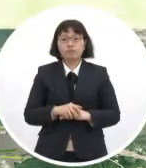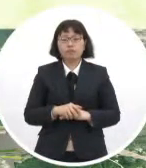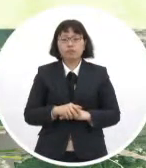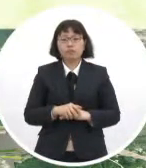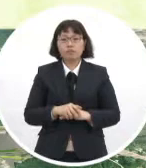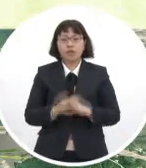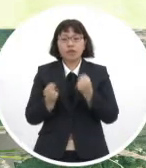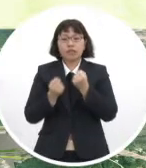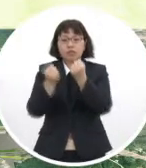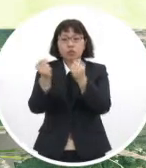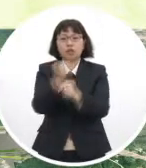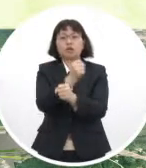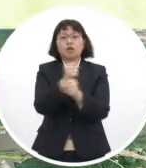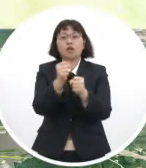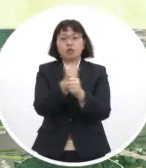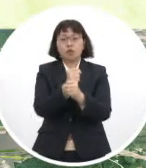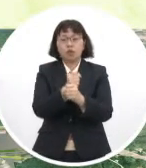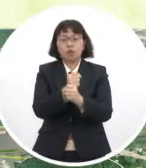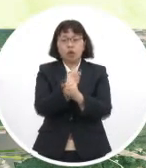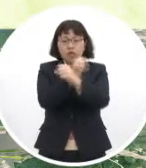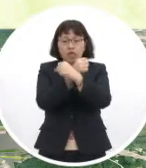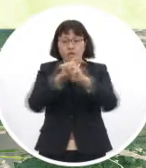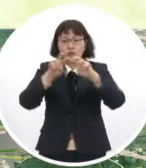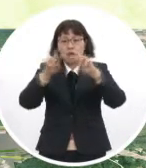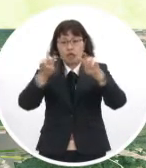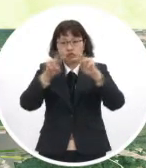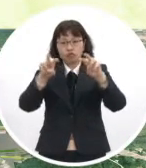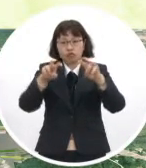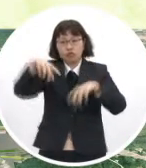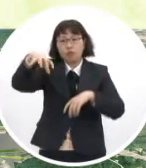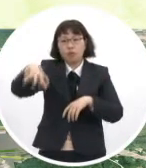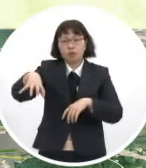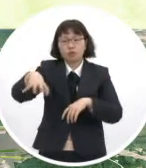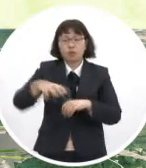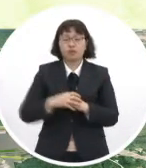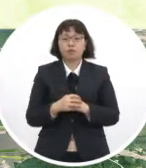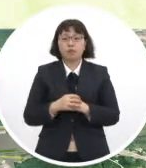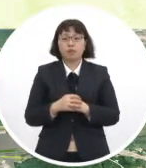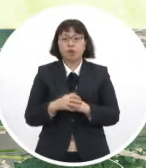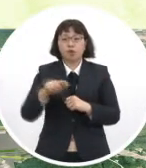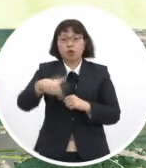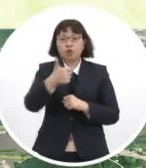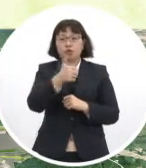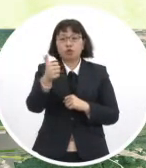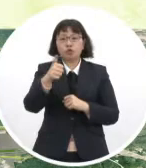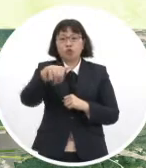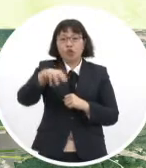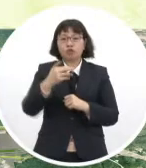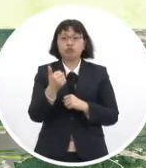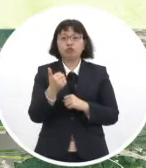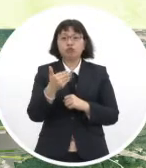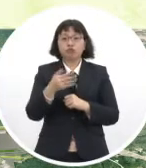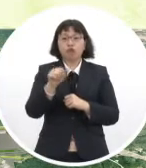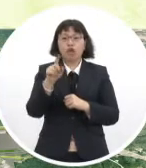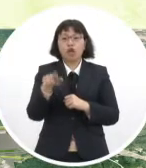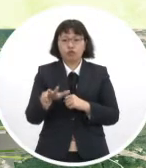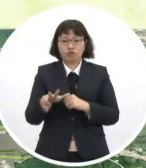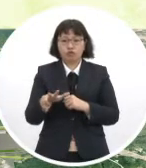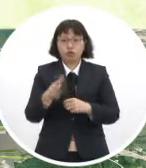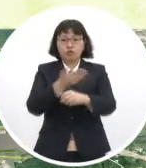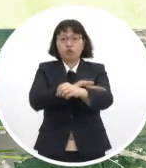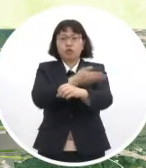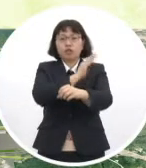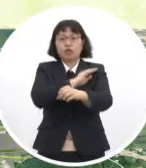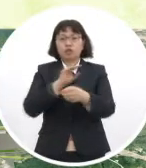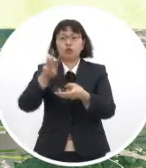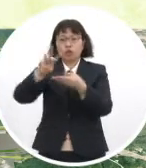自動車産業の研究開発施設の用地およそ650ヘクタールをトヨタ岡崎地区に造成